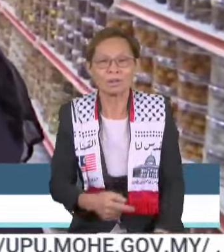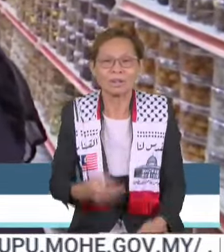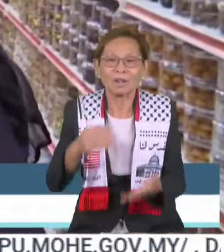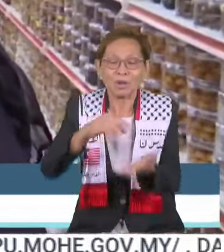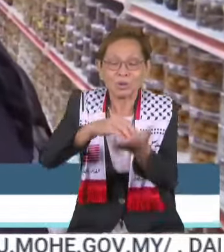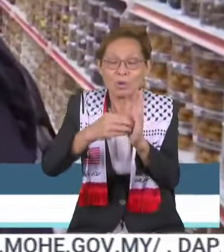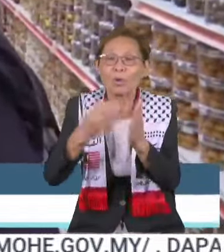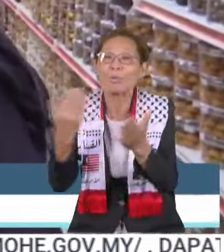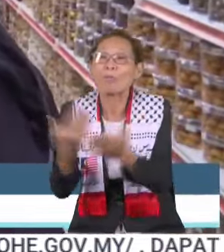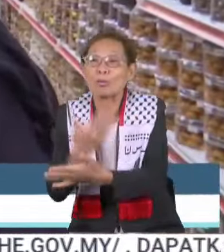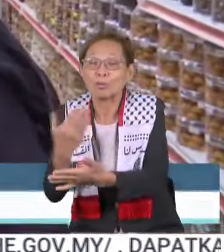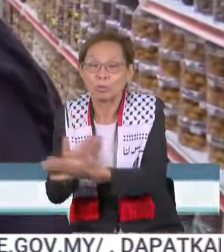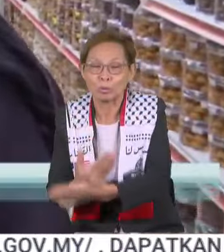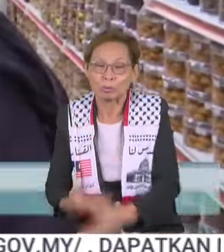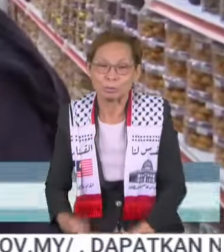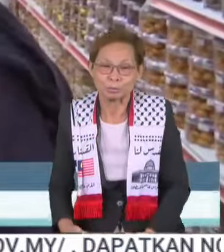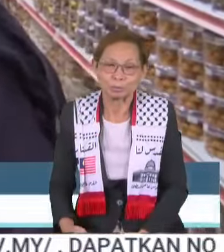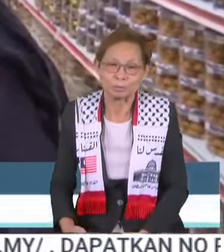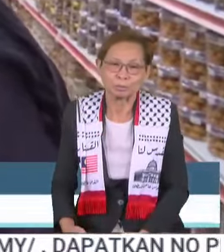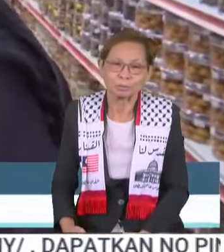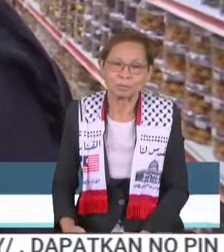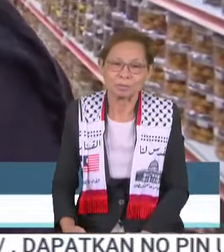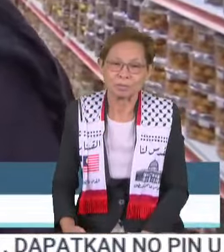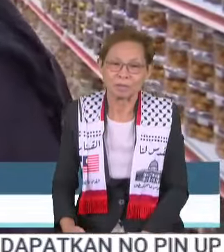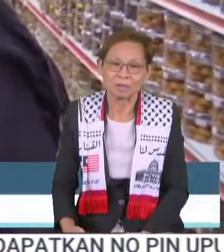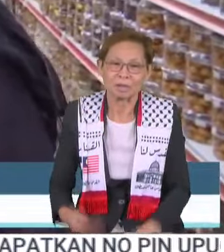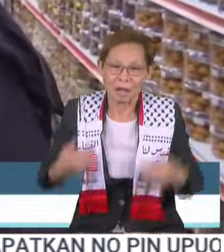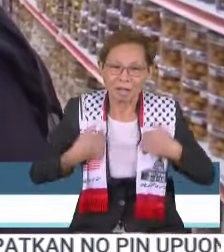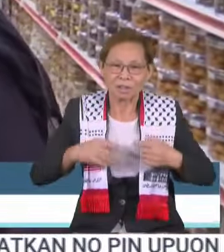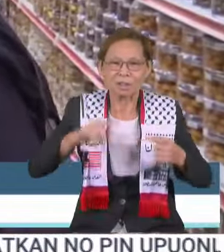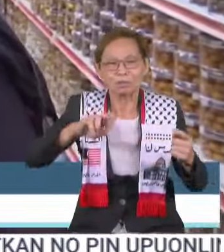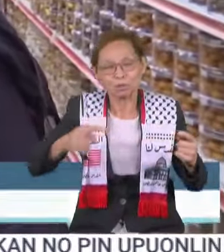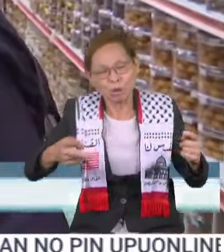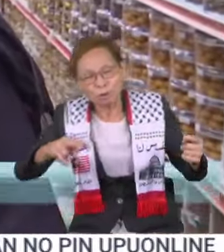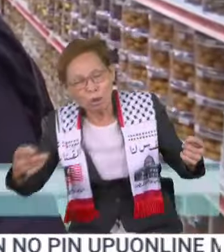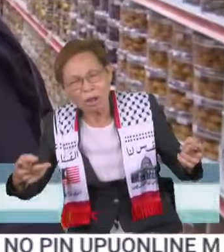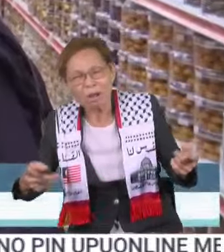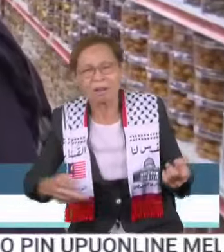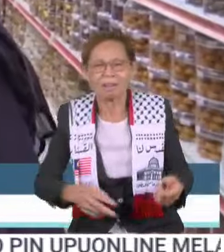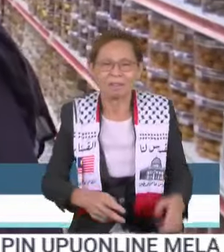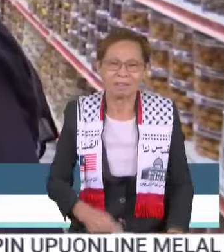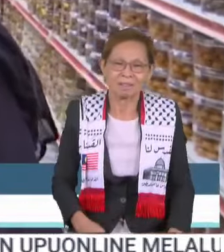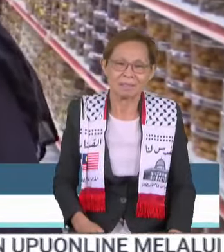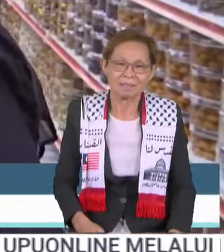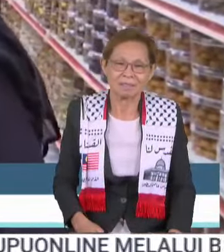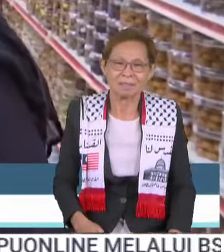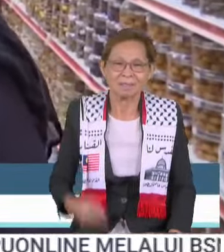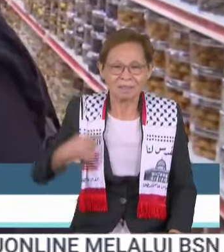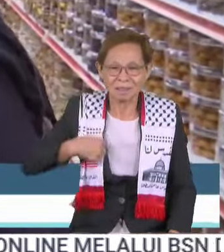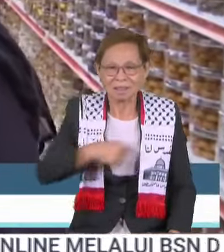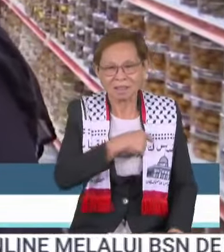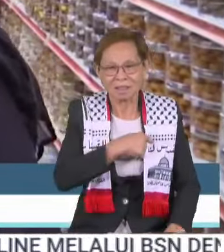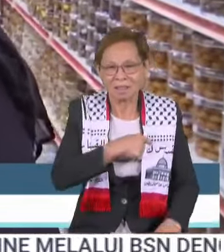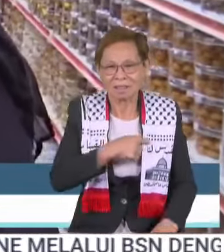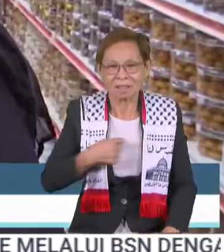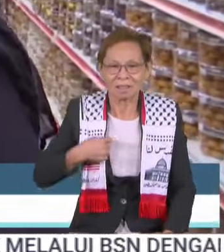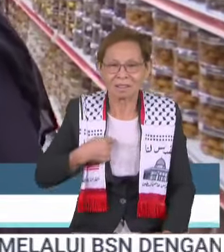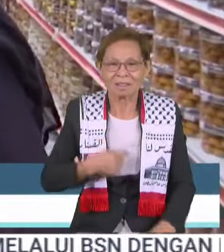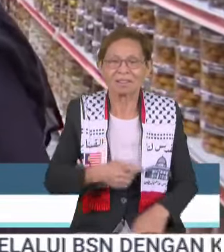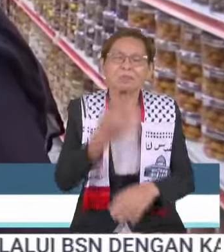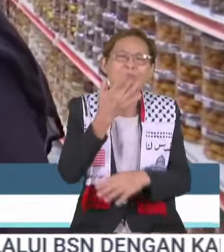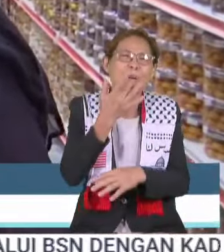lah. Kenapa kuih moden? Moden ni kan dia boleh tukar-tukar sikit rasa dia kan. Tradisional kita dah tahu lah macam rasa yang tu